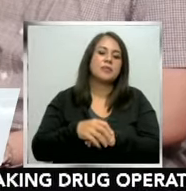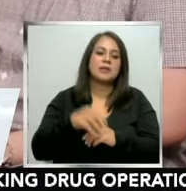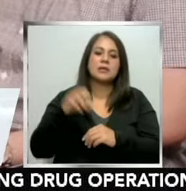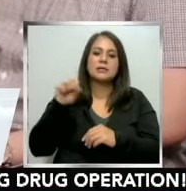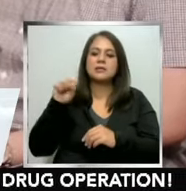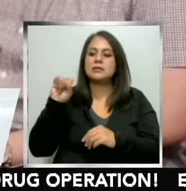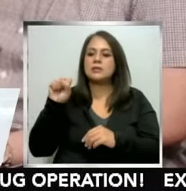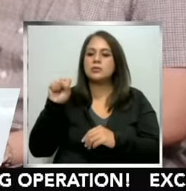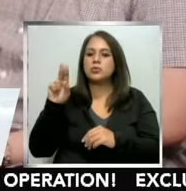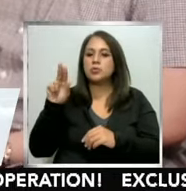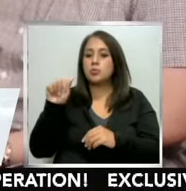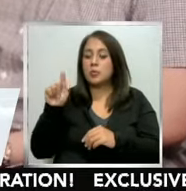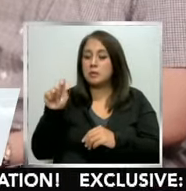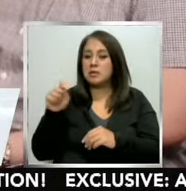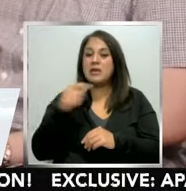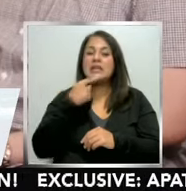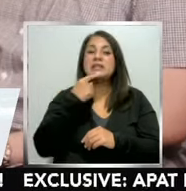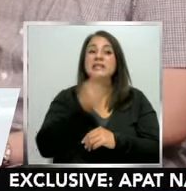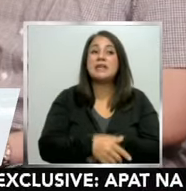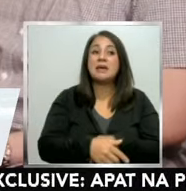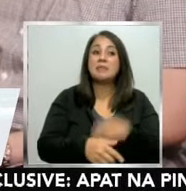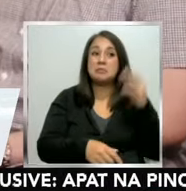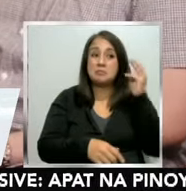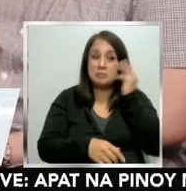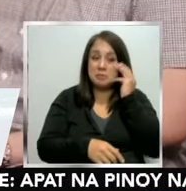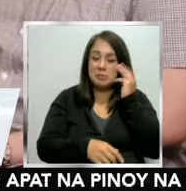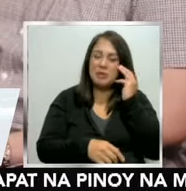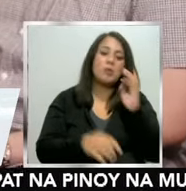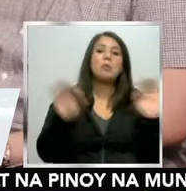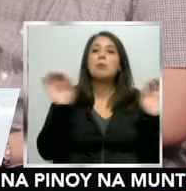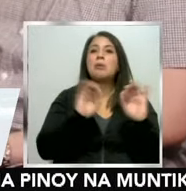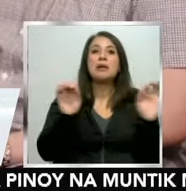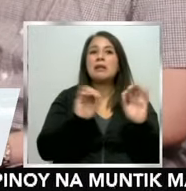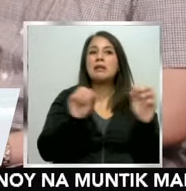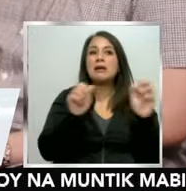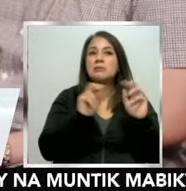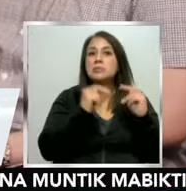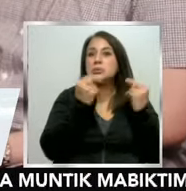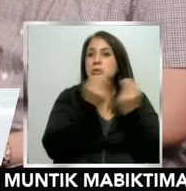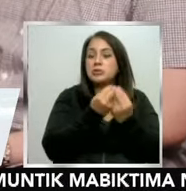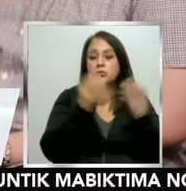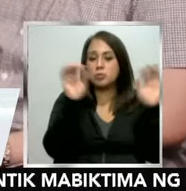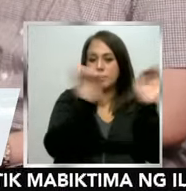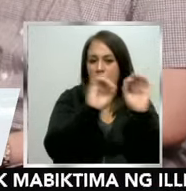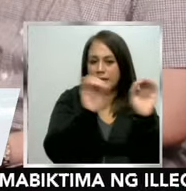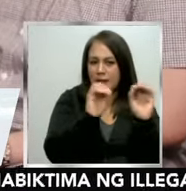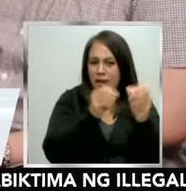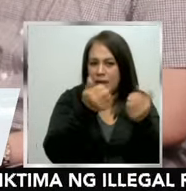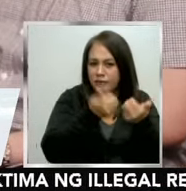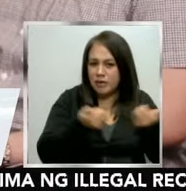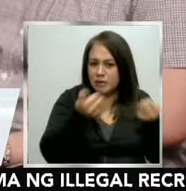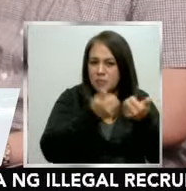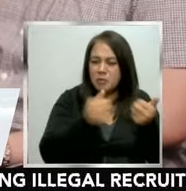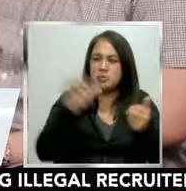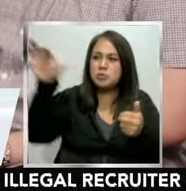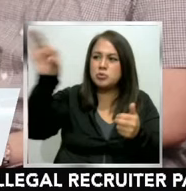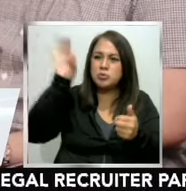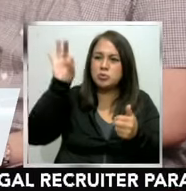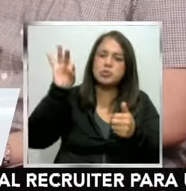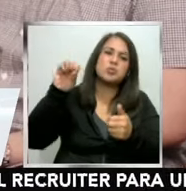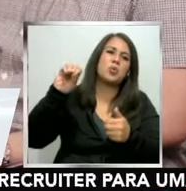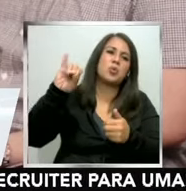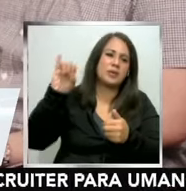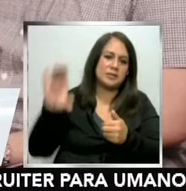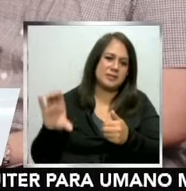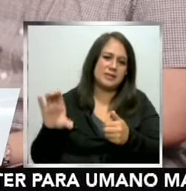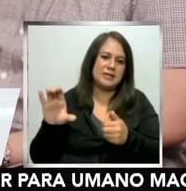sabi ni Mangudadato, wala na raw bakante sa mga nasabing posisyon para magtalaga pa ng OIC ang Pangulo.